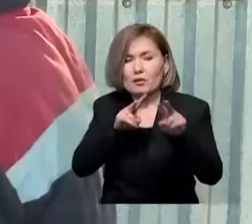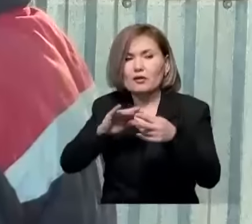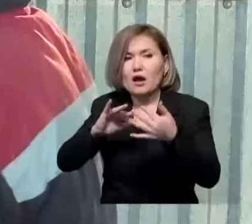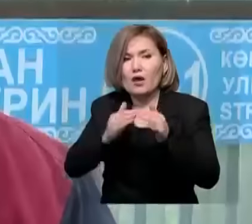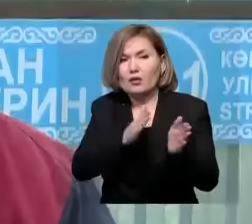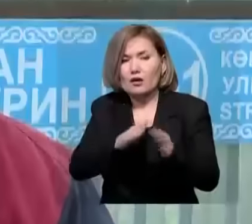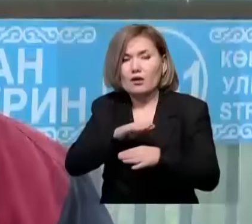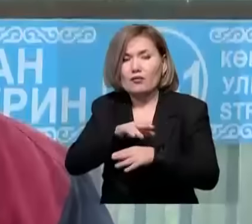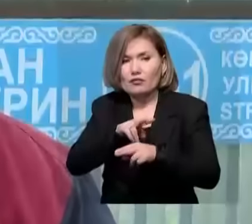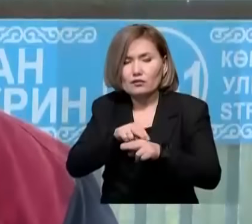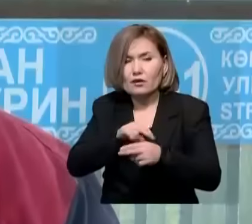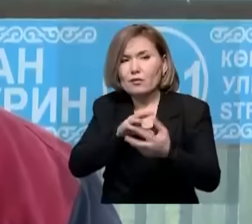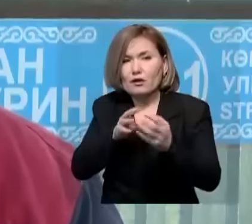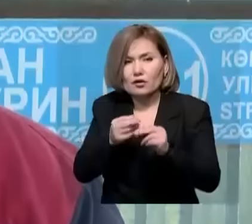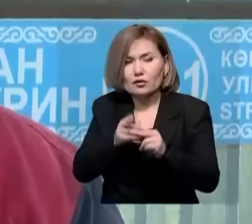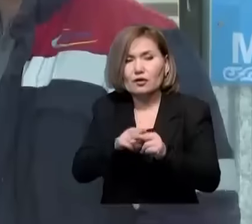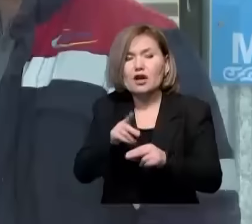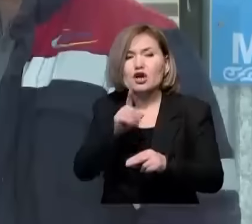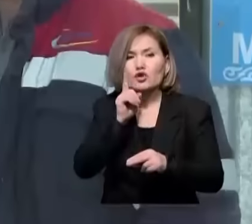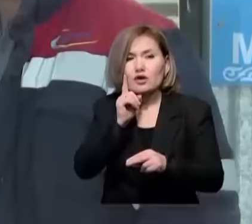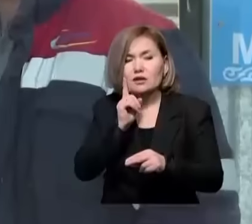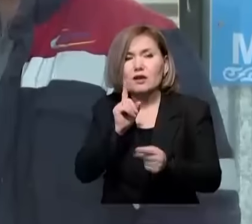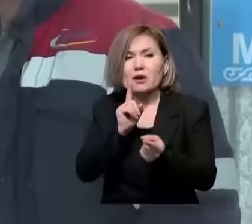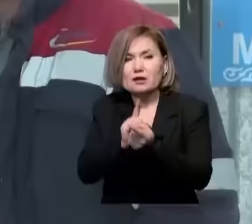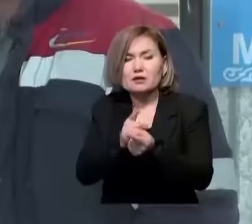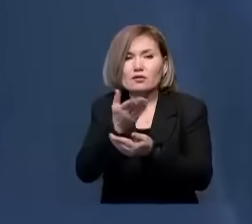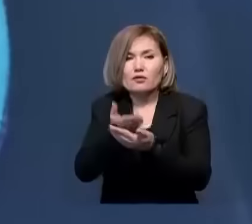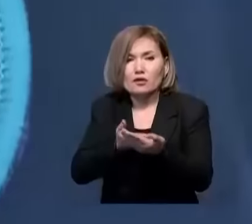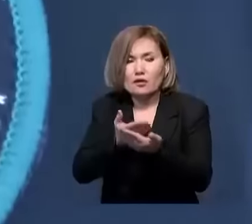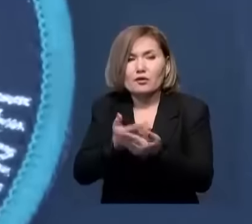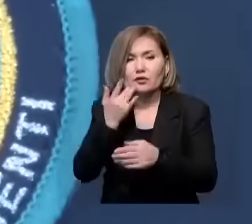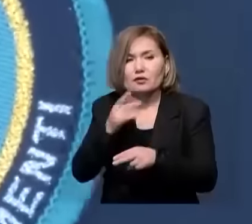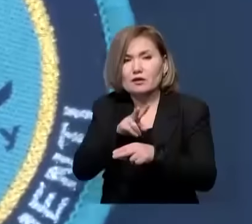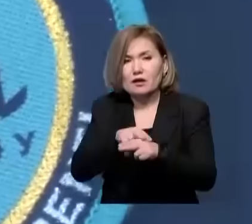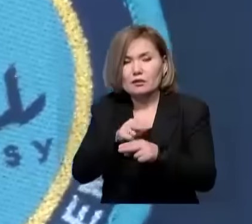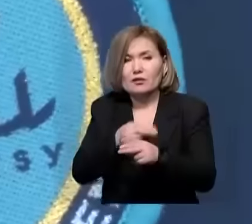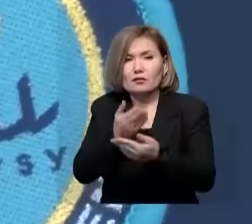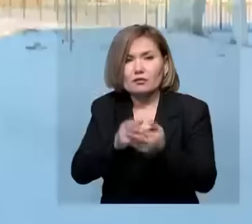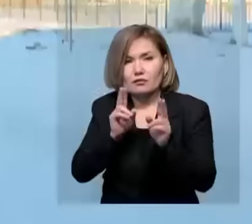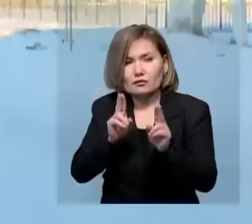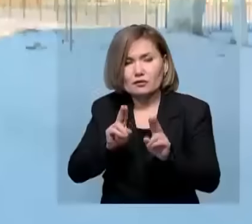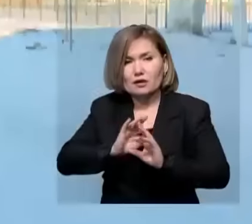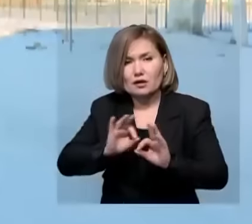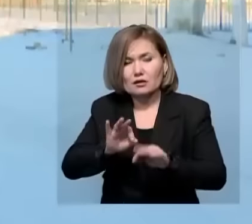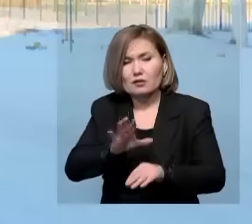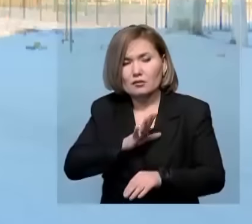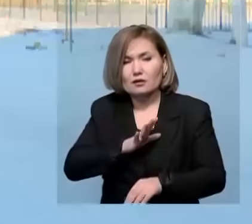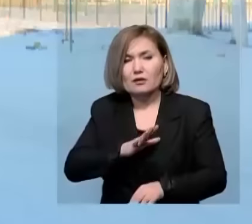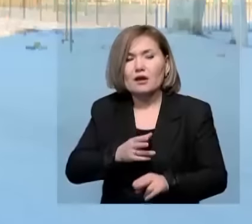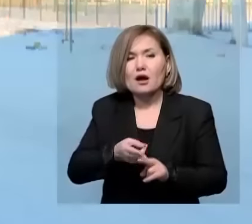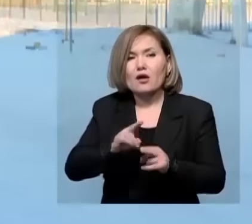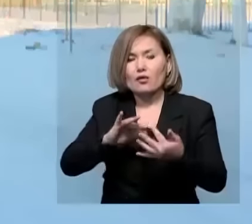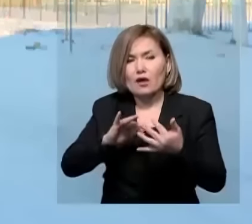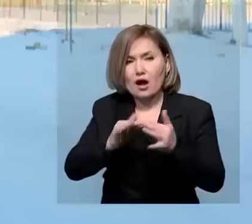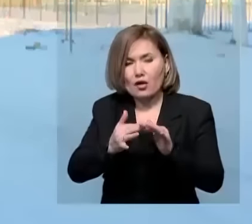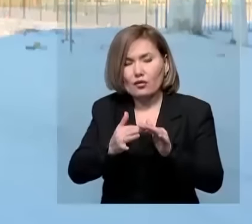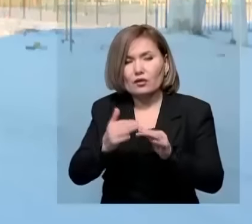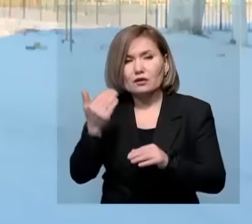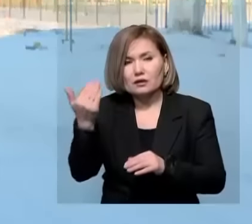бастаған. Жастармен кездесулер ұйымдастырып, аға буынның өнегелі жолымен ақыл кеңесін үлгі етіп отырады. Тұрғындарының, осы ауылдың